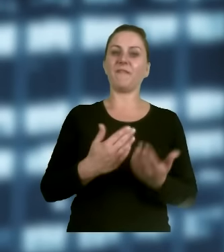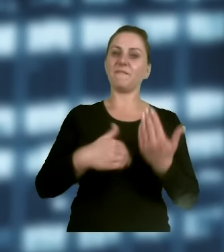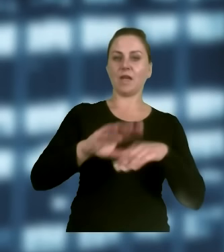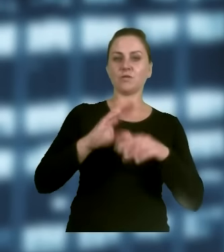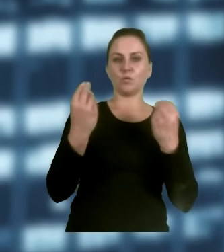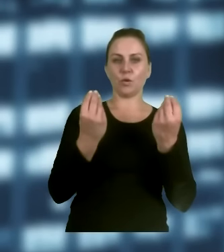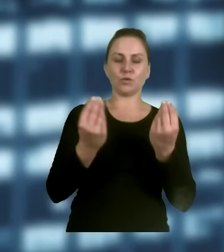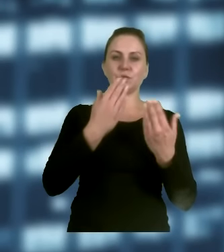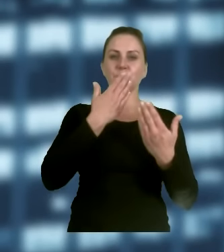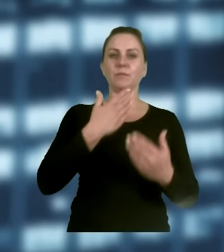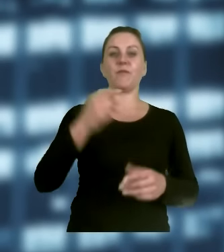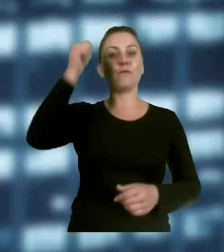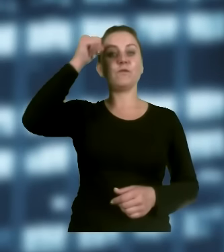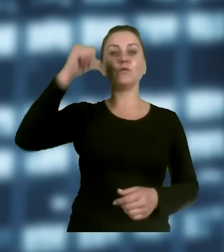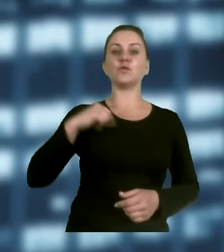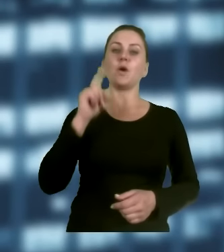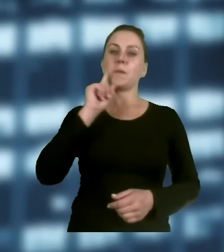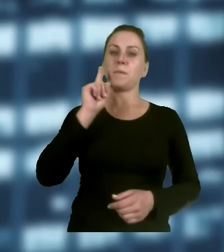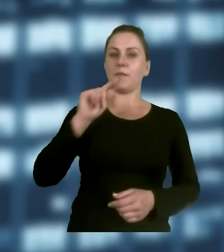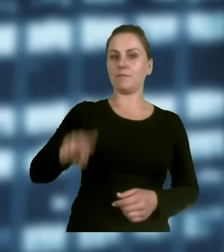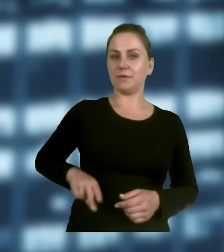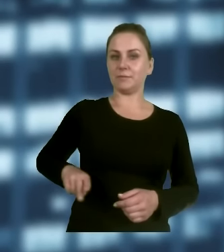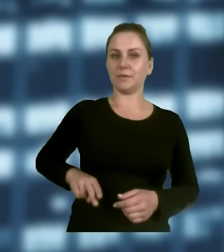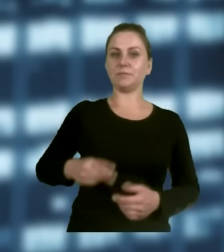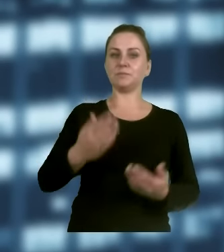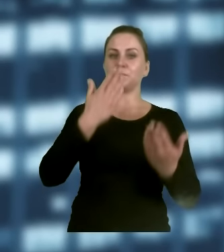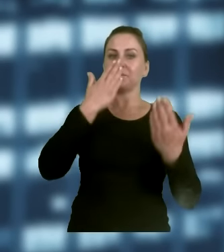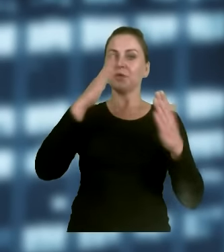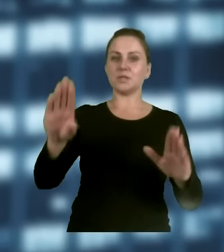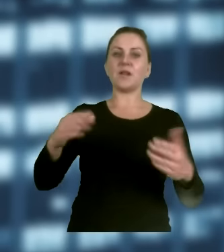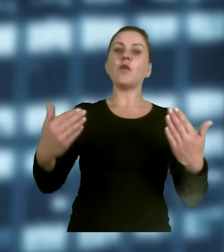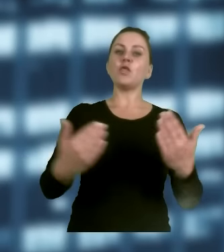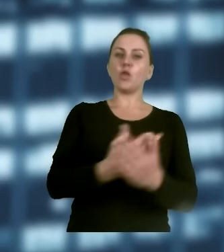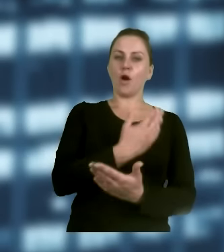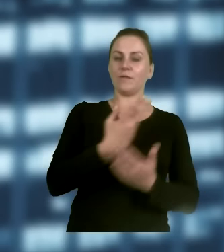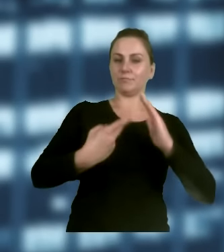bo wczoraj pan premier przedstawił nowe założenia w sprawie